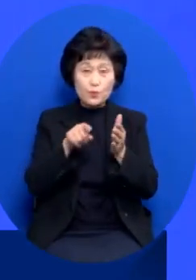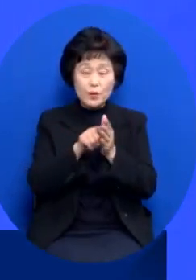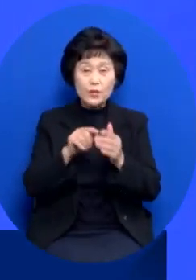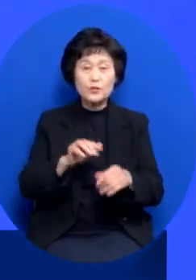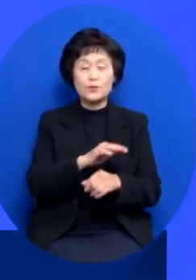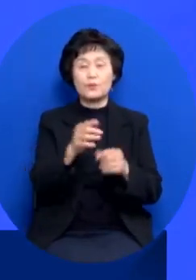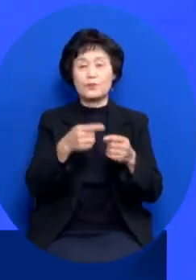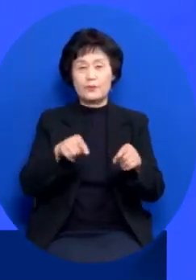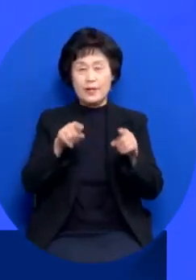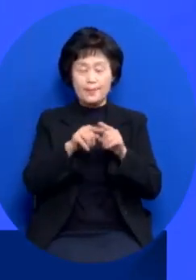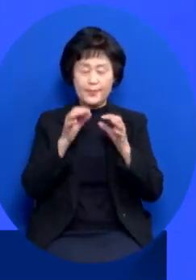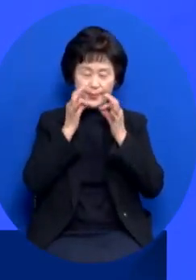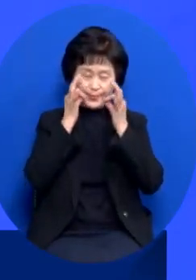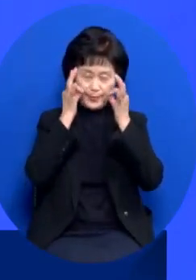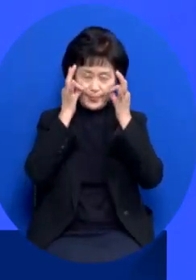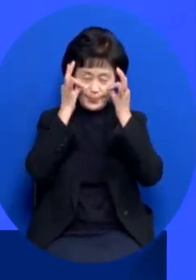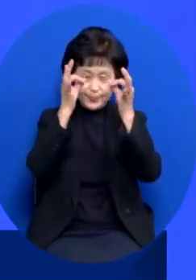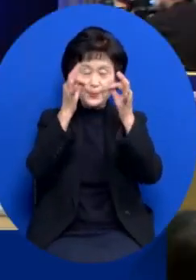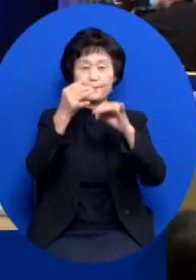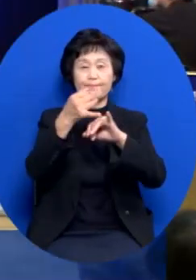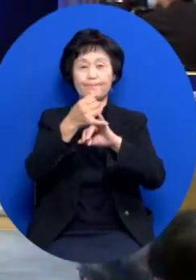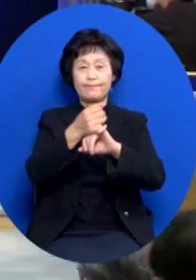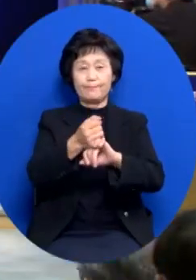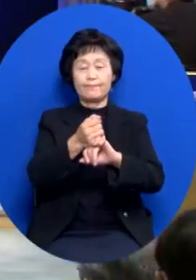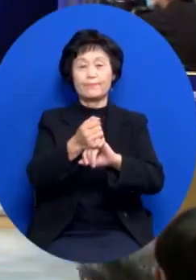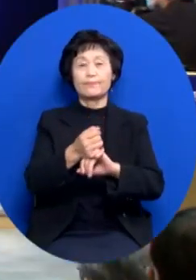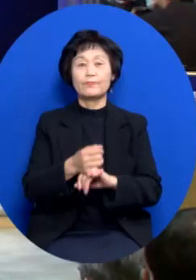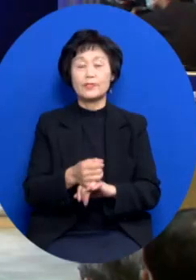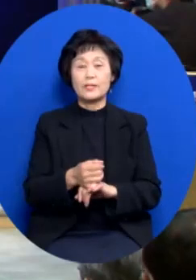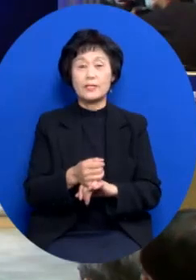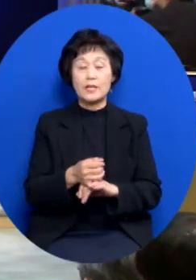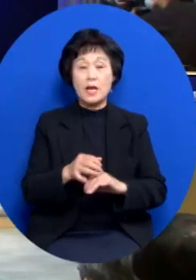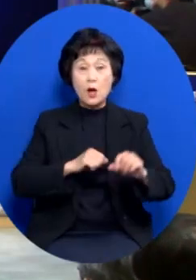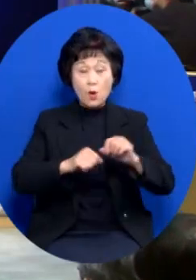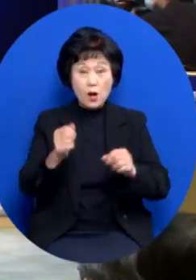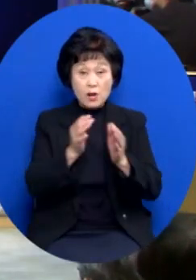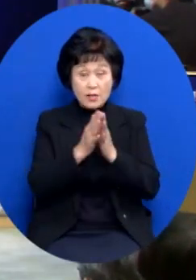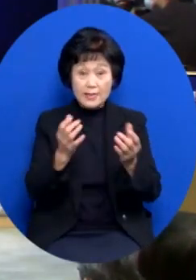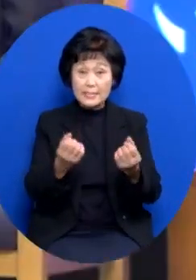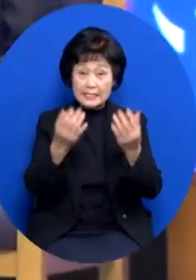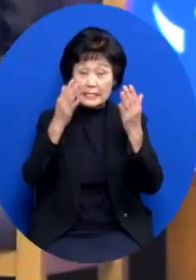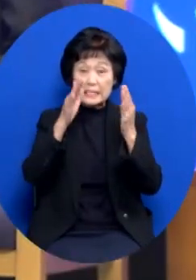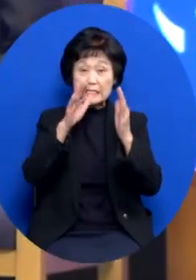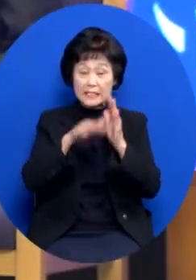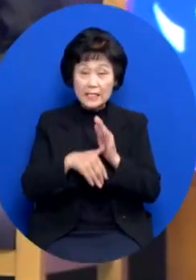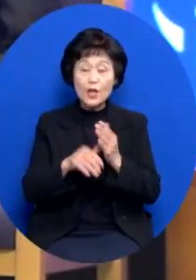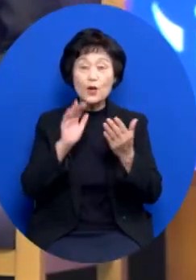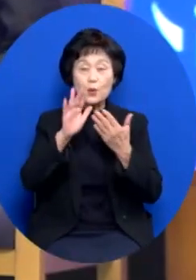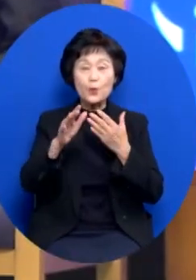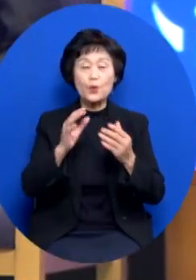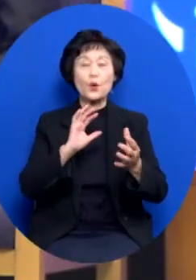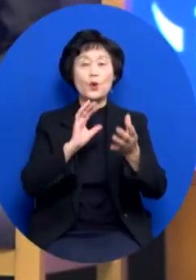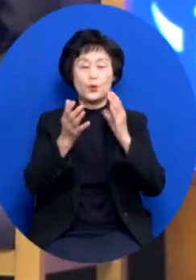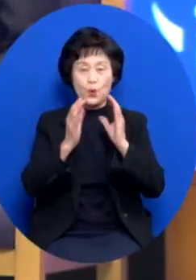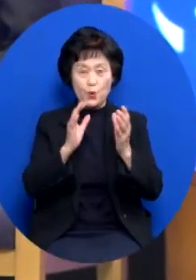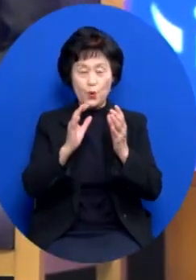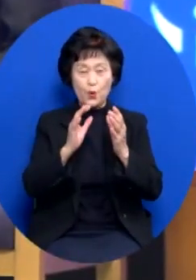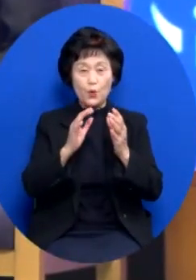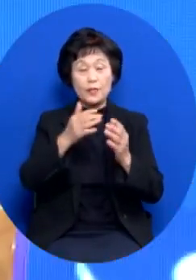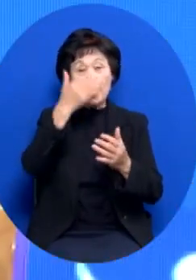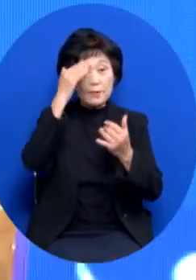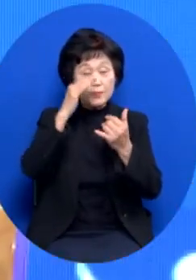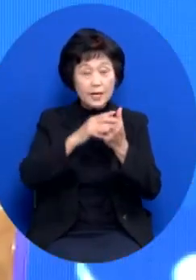함께 노력하고 힘쓰겠습니다. 출범식에 이어 진행된 토론회에는 CTS